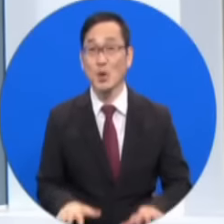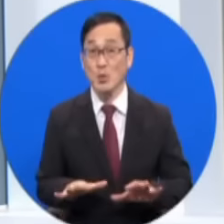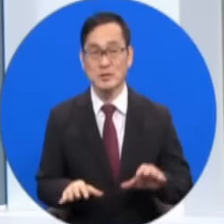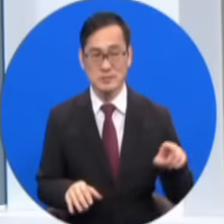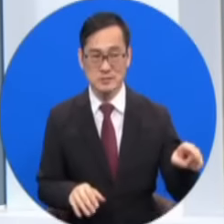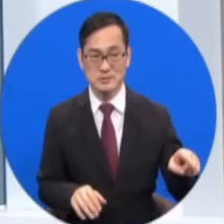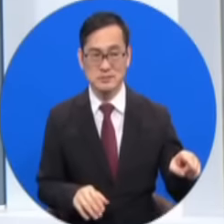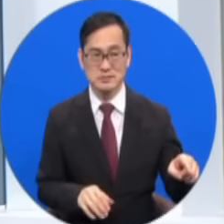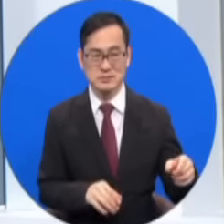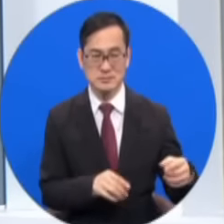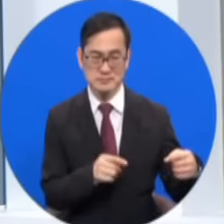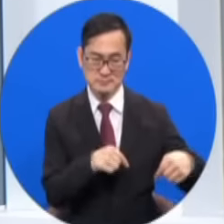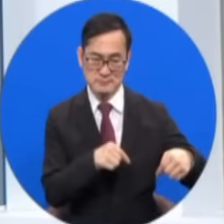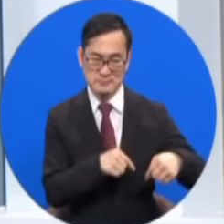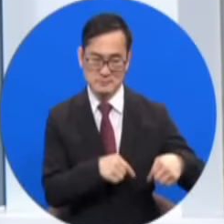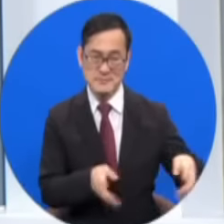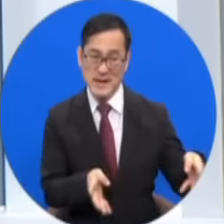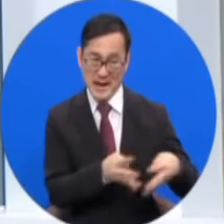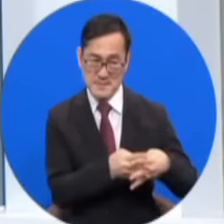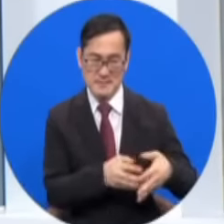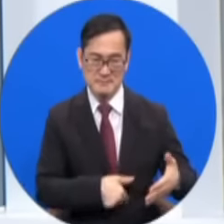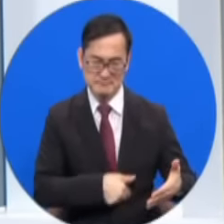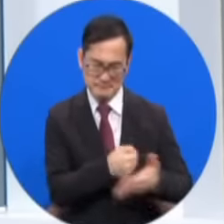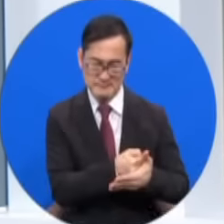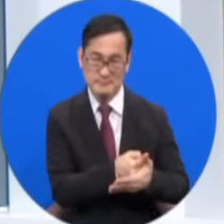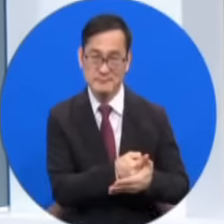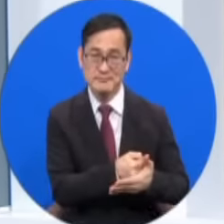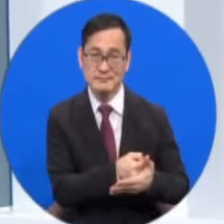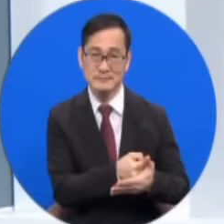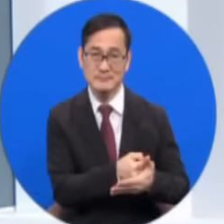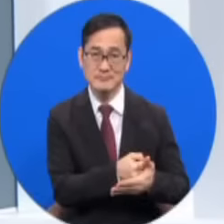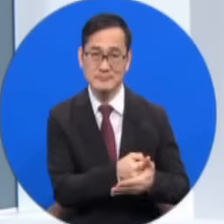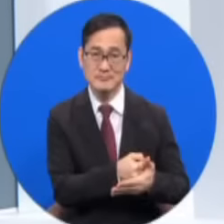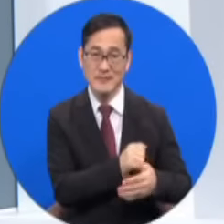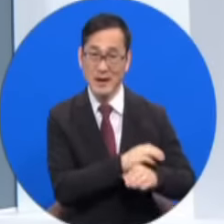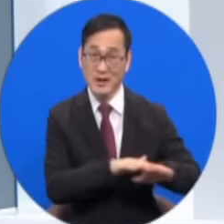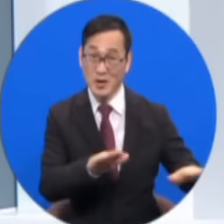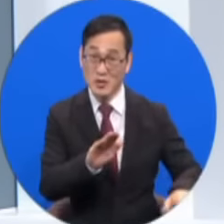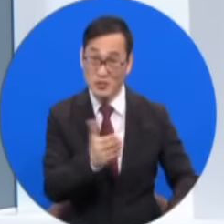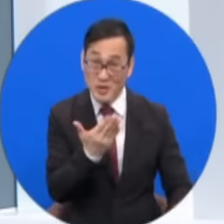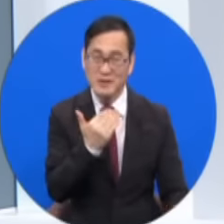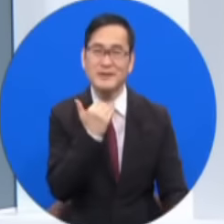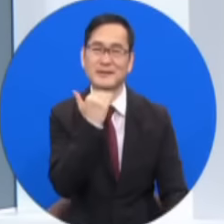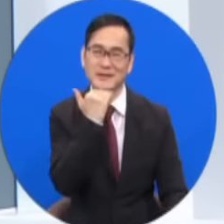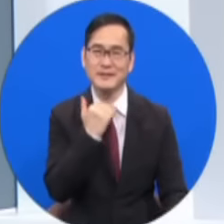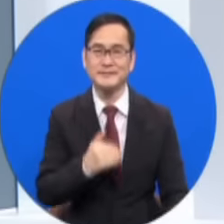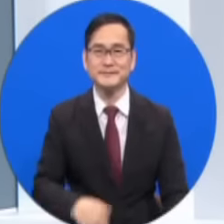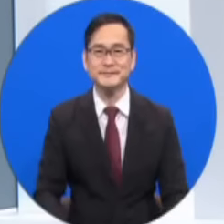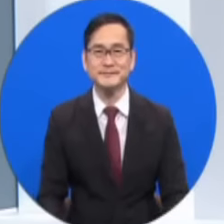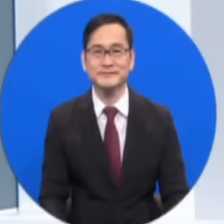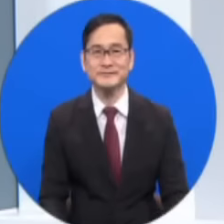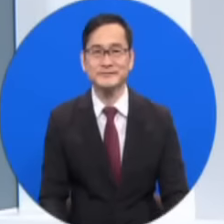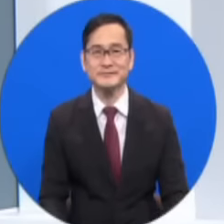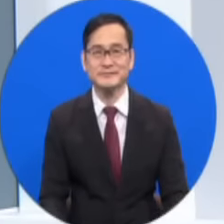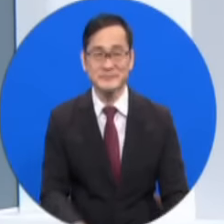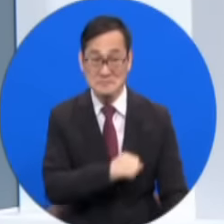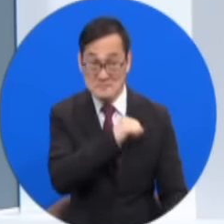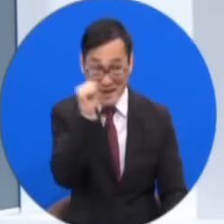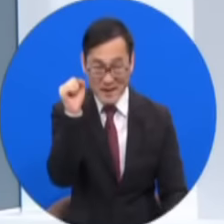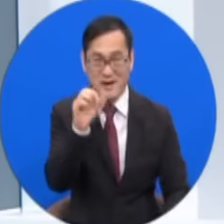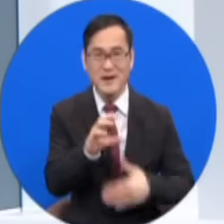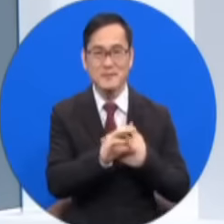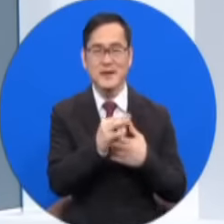결심을 끌어낼 수 있는 국정 쇄신에 대한 결심을 끌어낼 수 있는 그런 회동이 된다면 저는 매우 큰 성과가 이루어질 수 있다